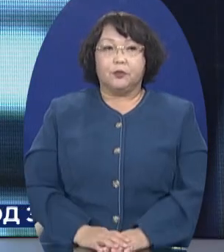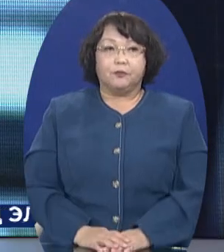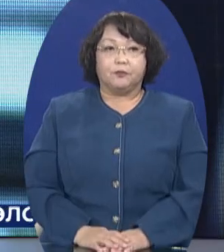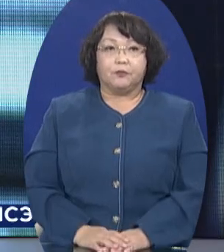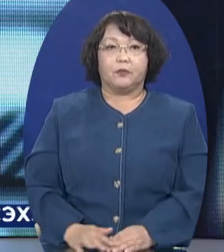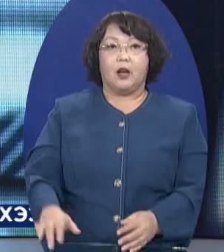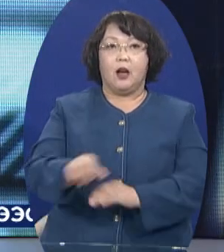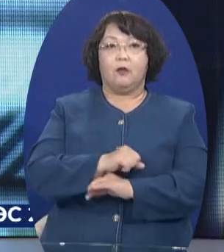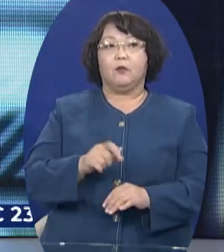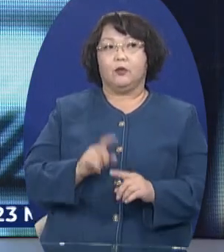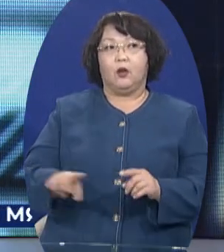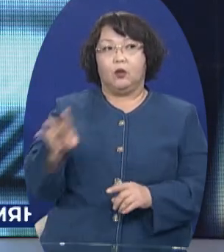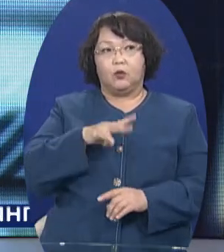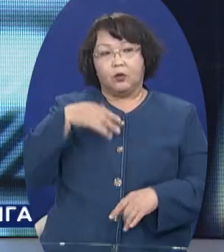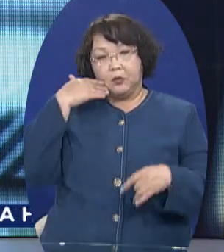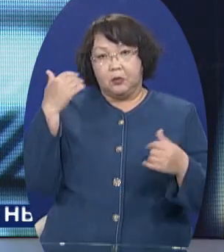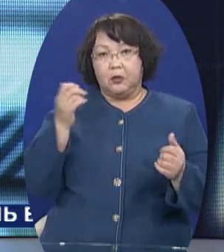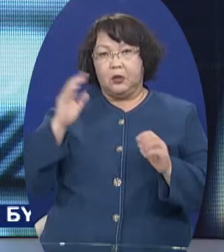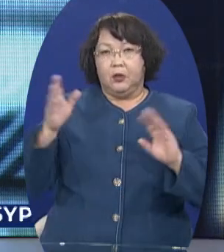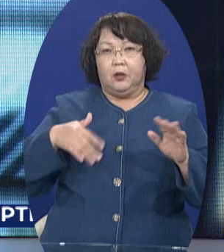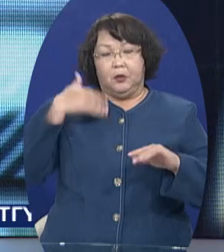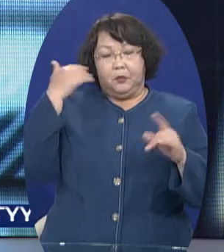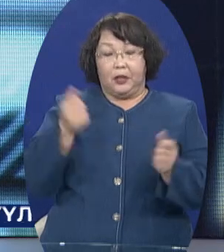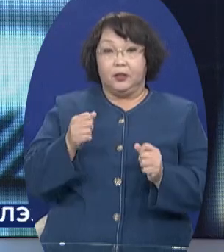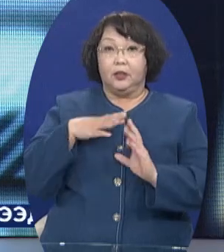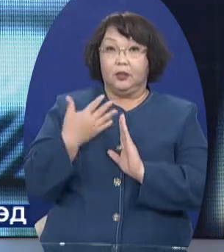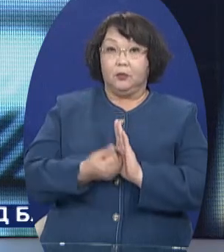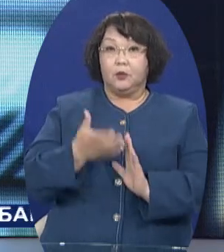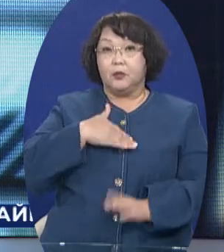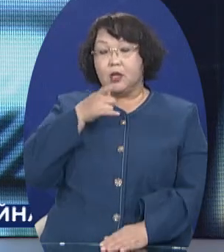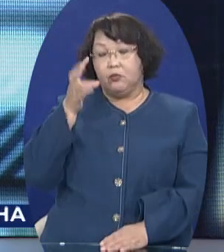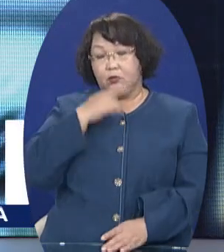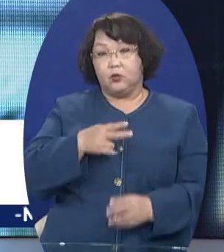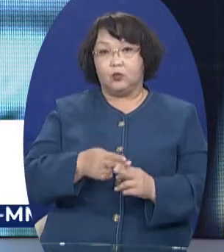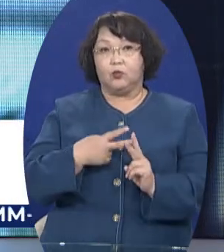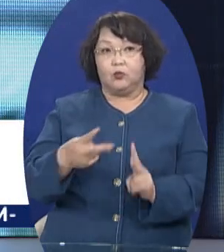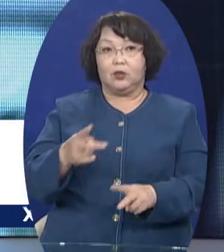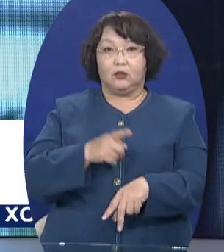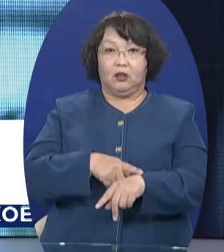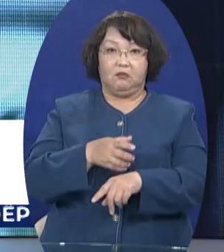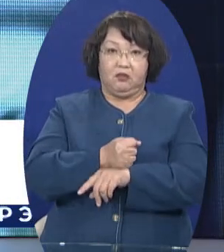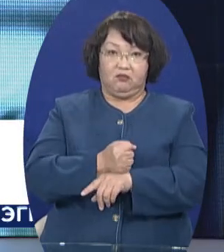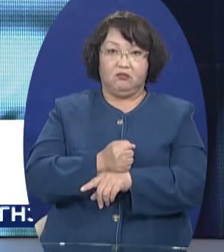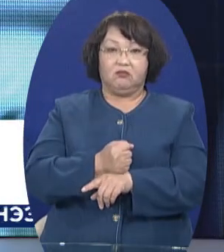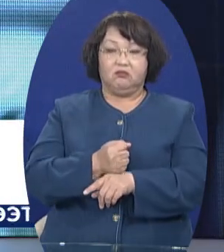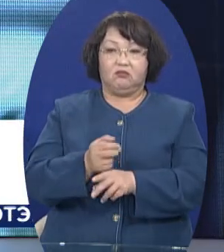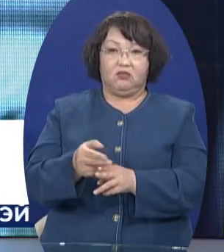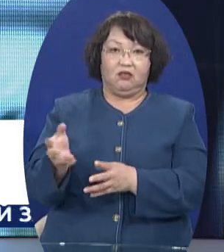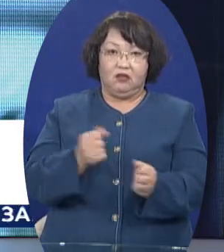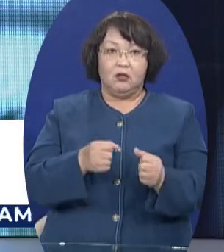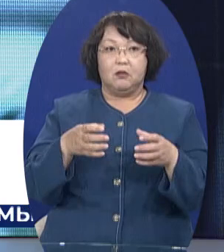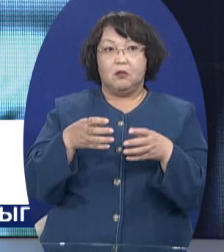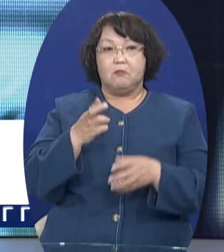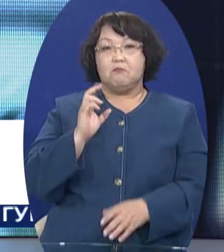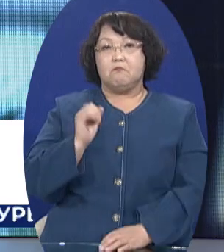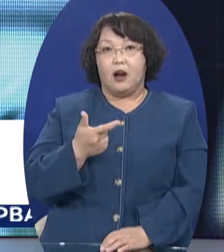Амиг орон нутгаас аслагдсан малчин айл өрхүүд эрүүл мэндийн тусламж үйлчилгээг цаг алдалгүй авч явах нь чухал асуудал. За үүнийг хангахад багийн эмч нарын